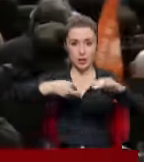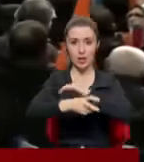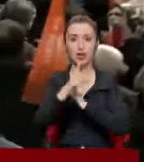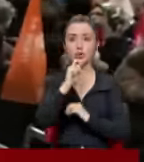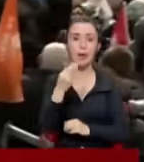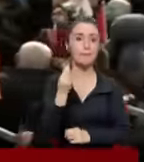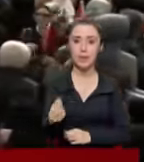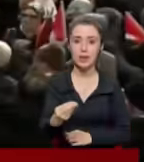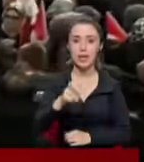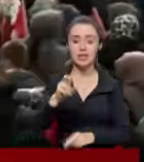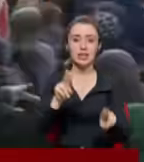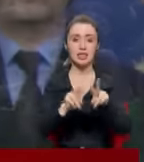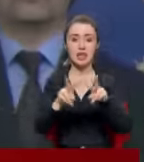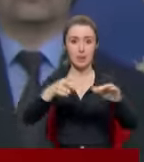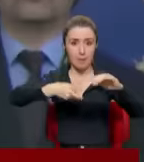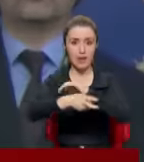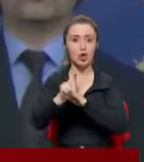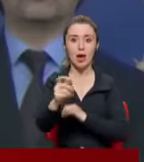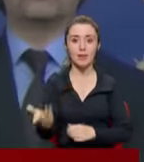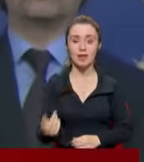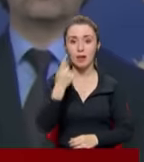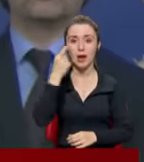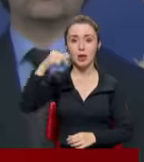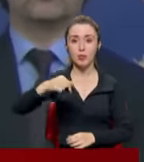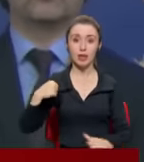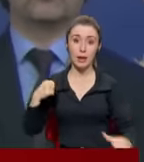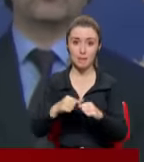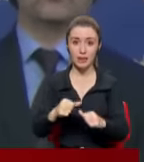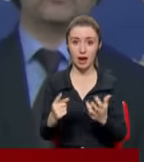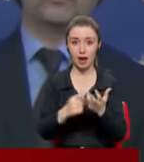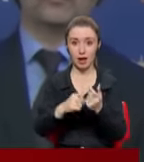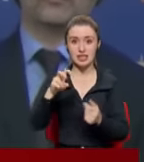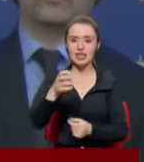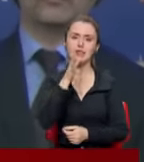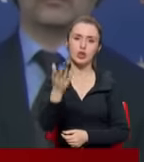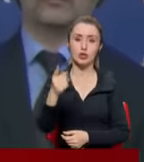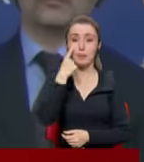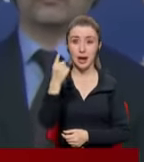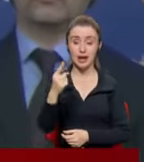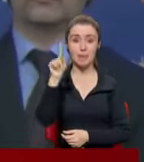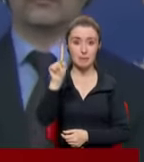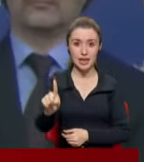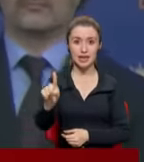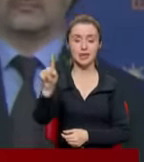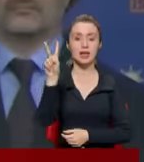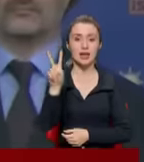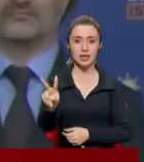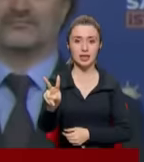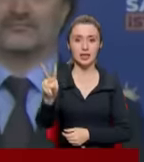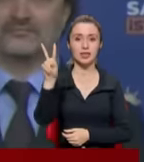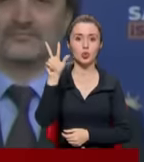verdin 8 km Metro yaptın Bak buradan bir daha sayıyorum bak 8i bilirsin bak 1